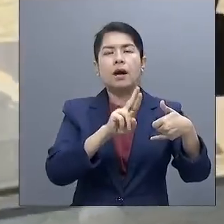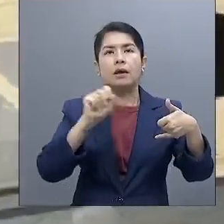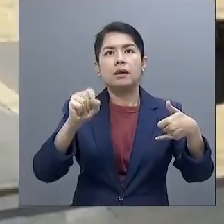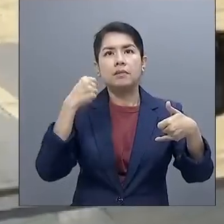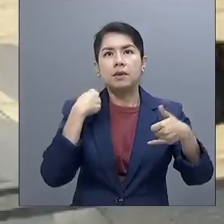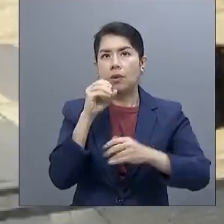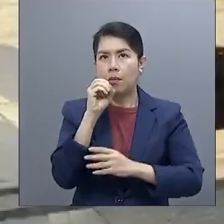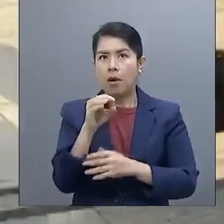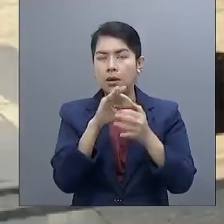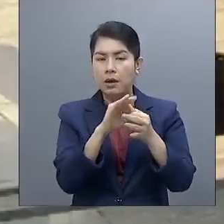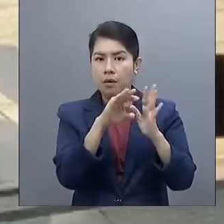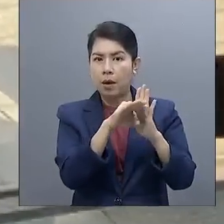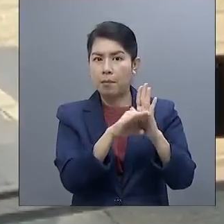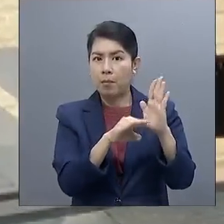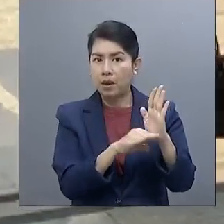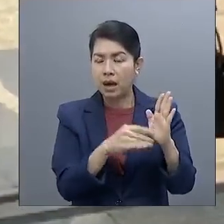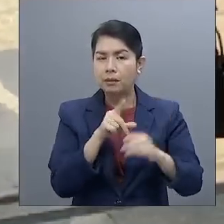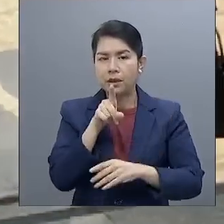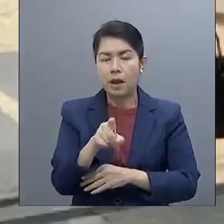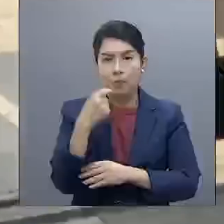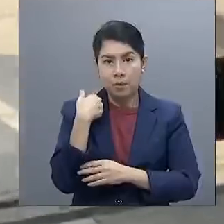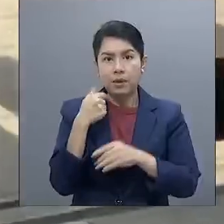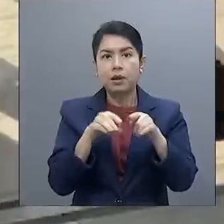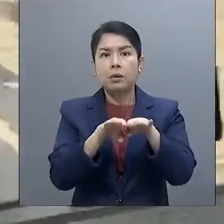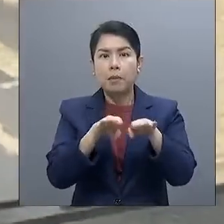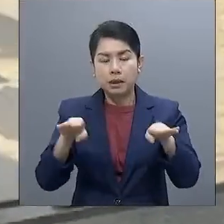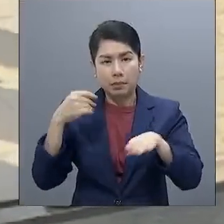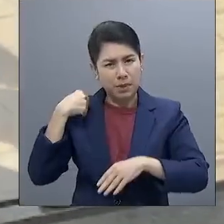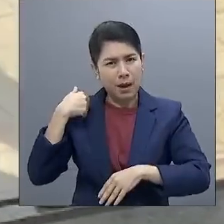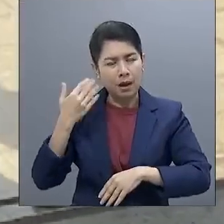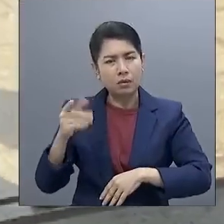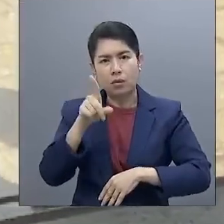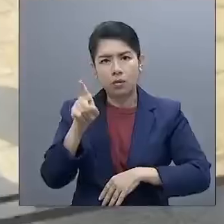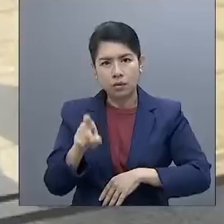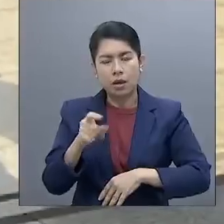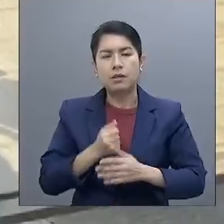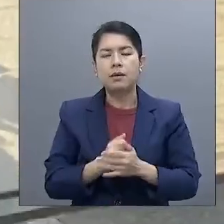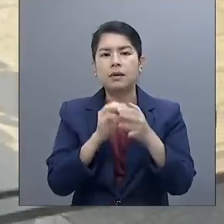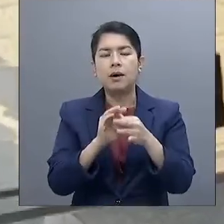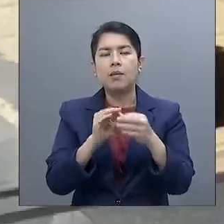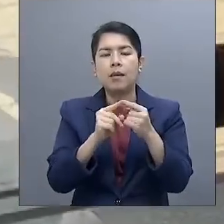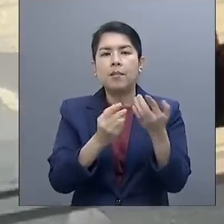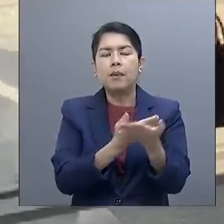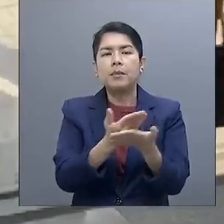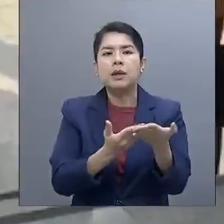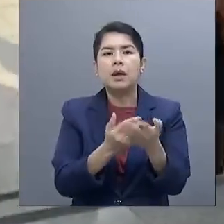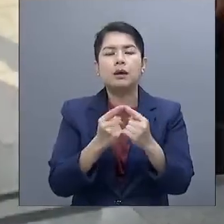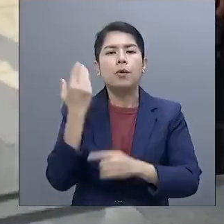เหล่านี้เป็นกระบวนการที่ได้มาตรฐานมีความยุติธรรมหรือไม่ซึ่งการพิจารณาที่เกิดขึ้นเมื่อว